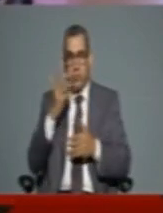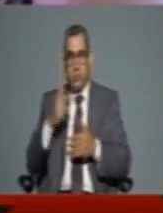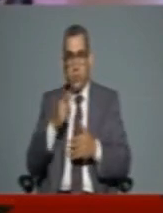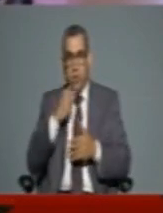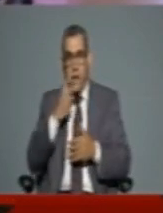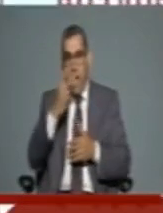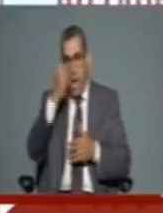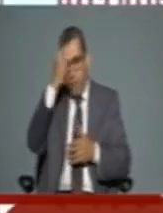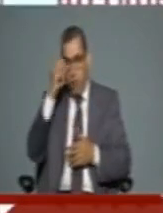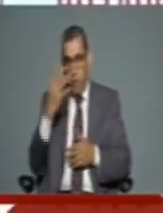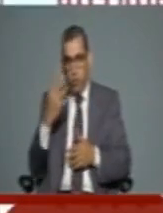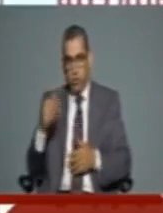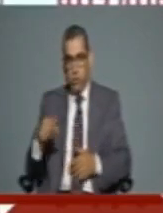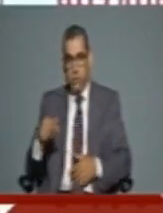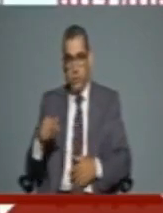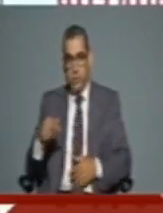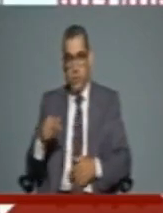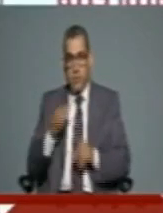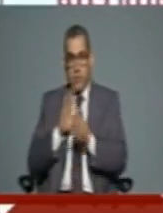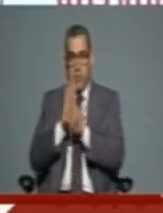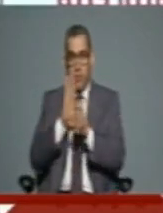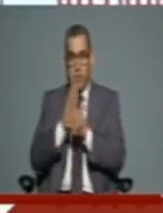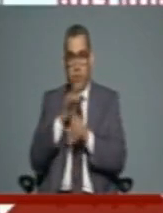2014 دعم الخبز كان